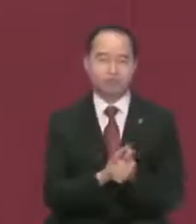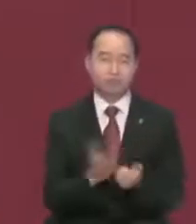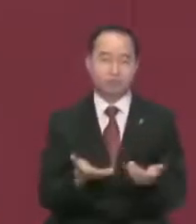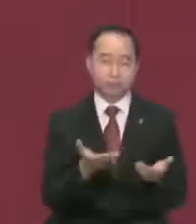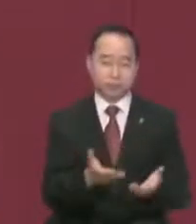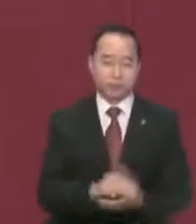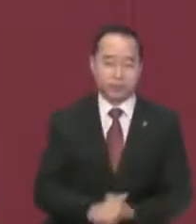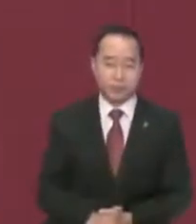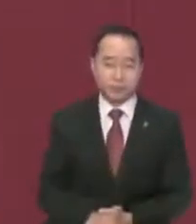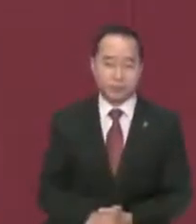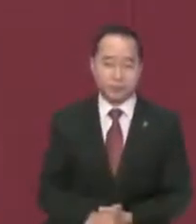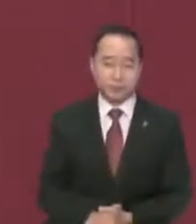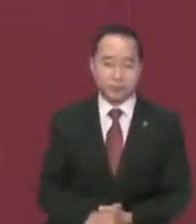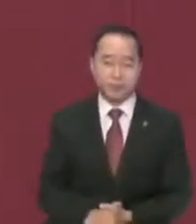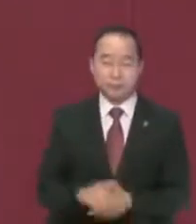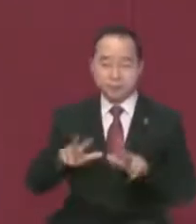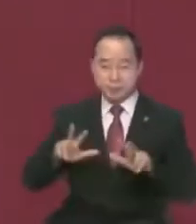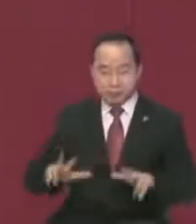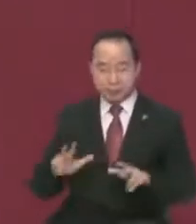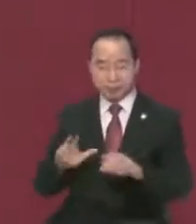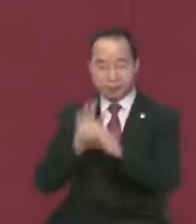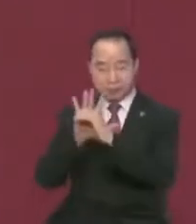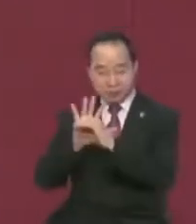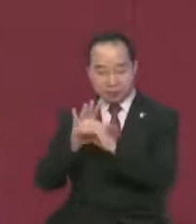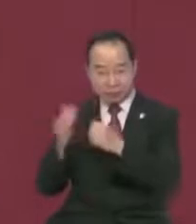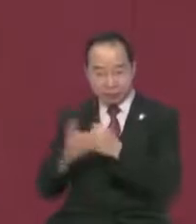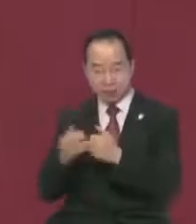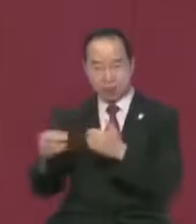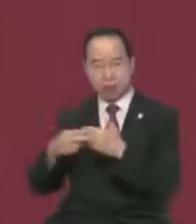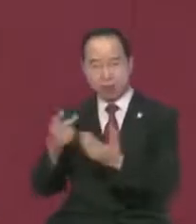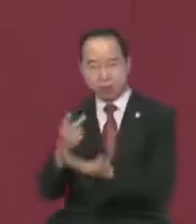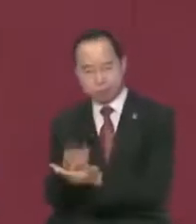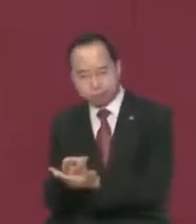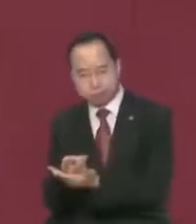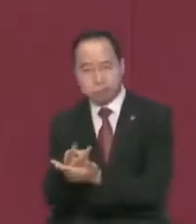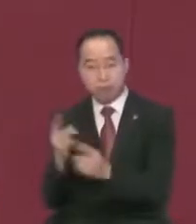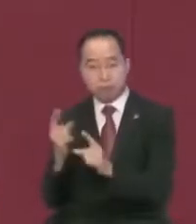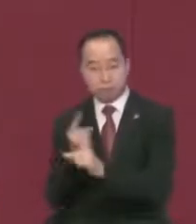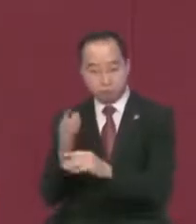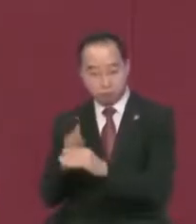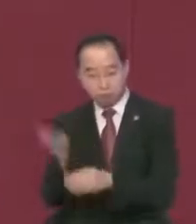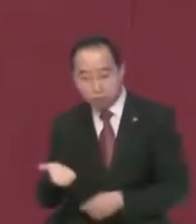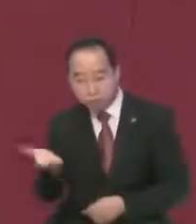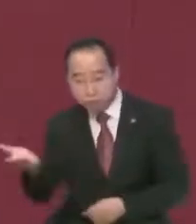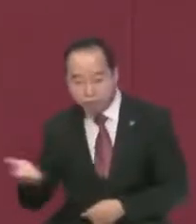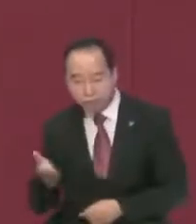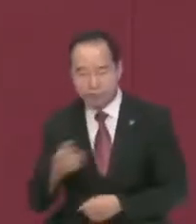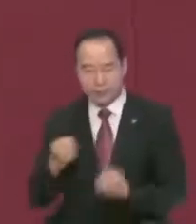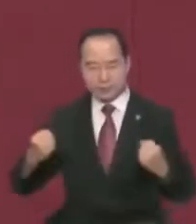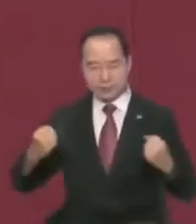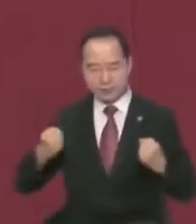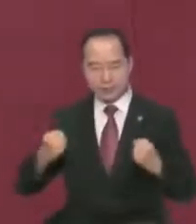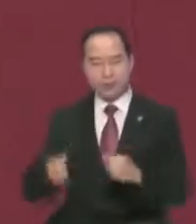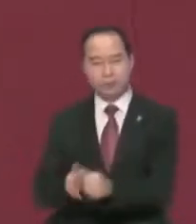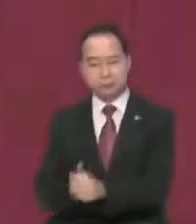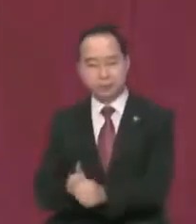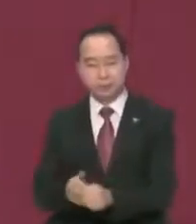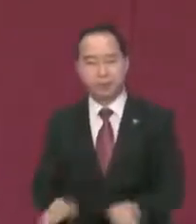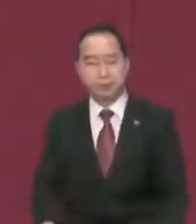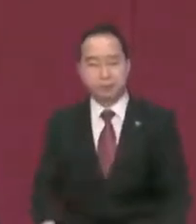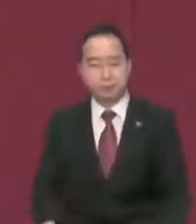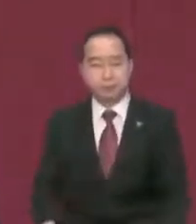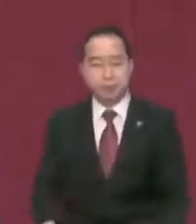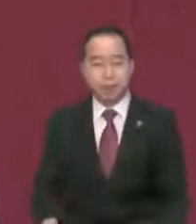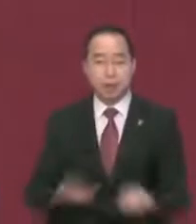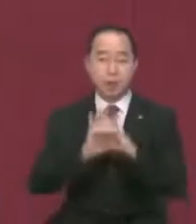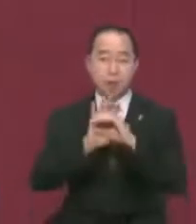또는 자가격리 중이신 분들께 힘내시라는 말씀을 드리고 싶습니다.